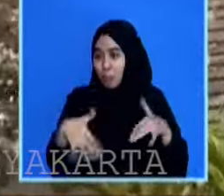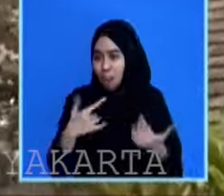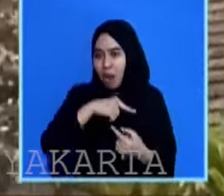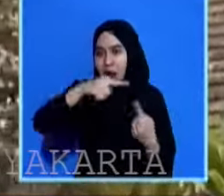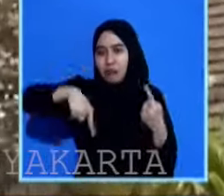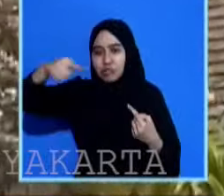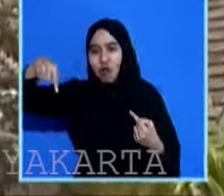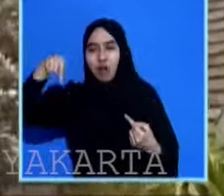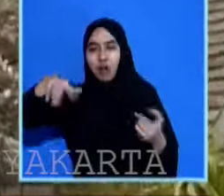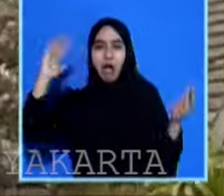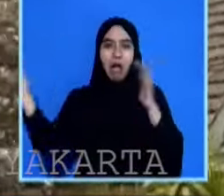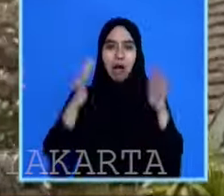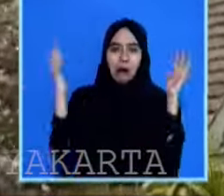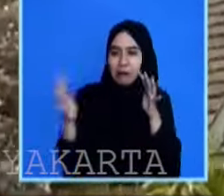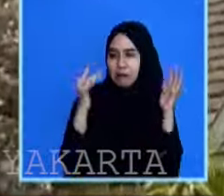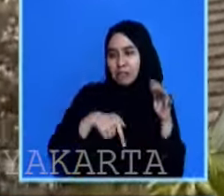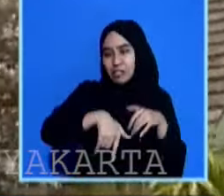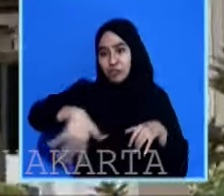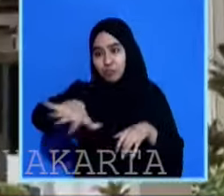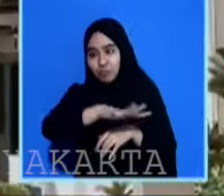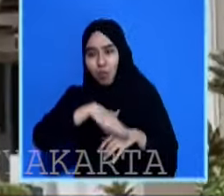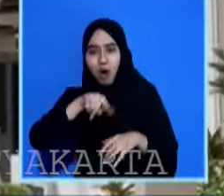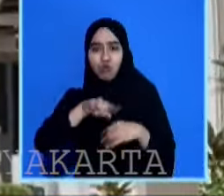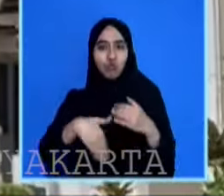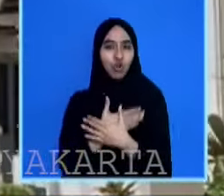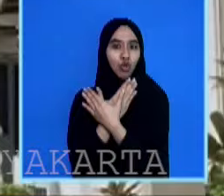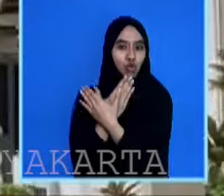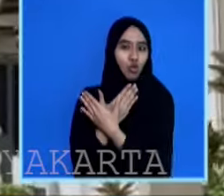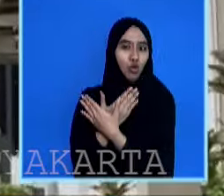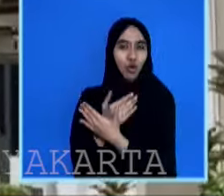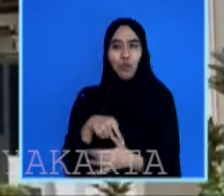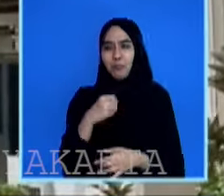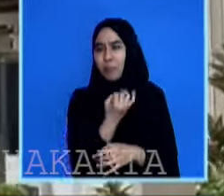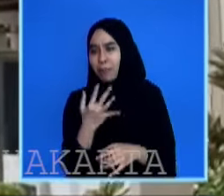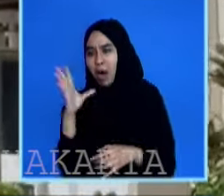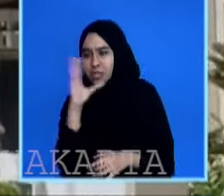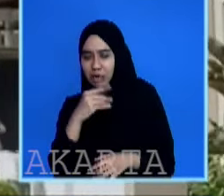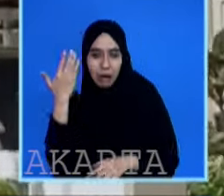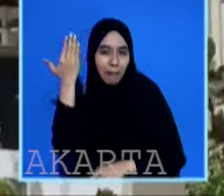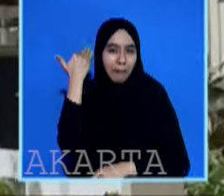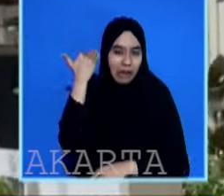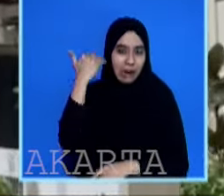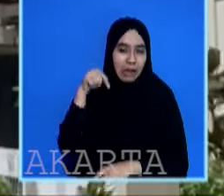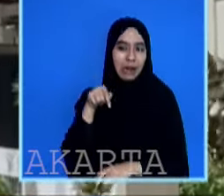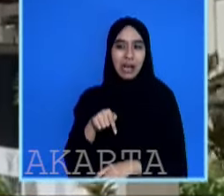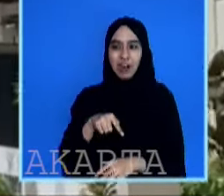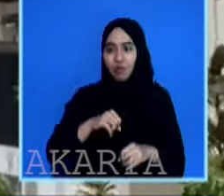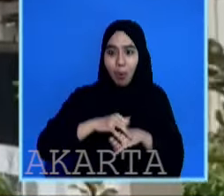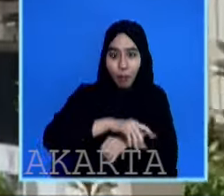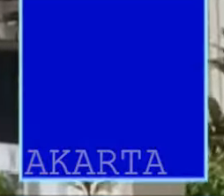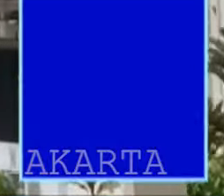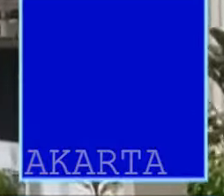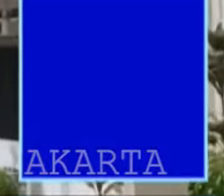anggrek yang melanda hampir seluruh wilayah Kabupaten Gunung Kidul pada beberapa hari yang lalu menimbulkan sejumlah dampak